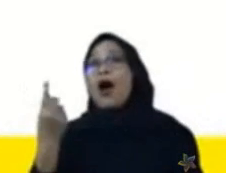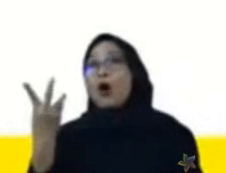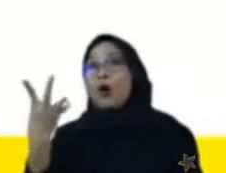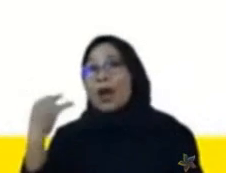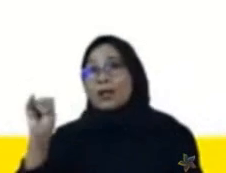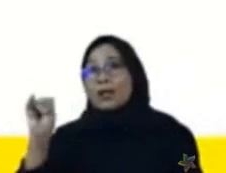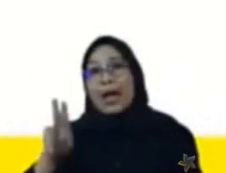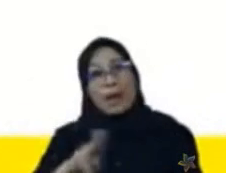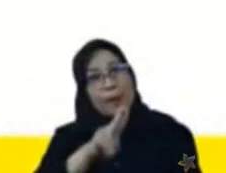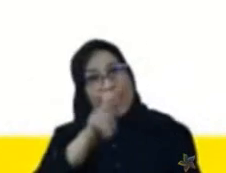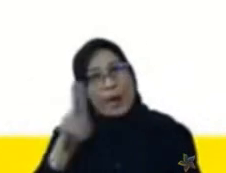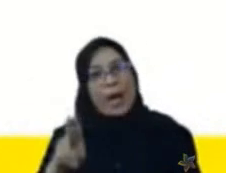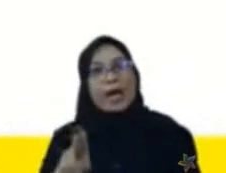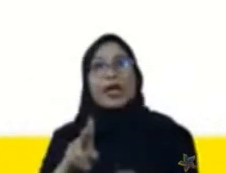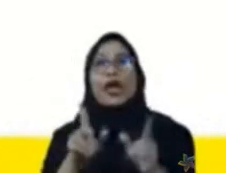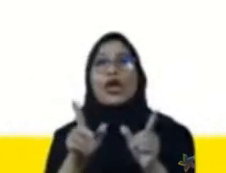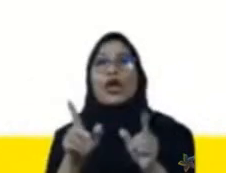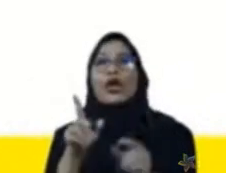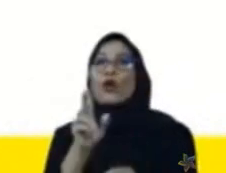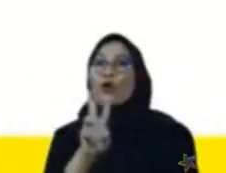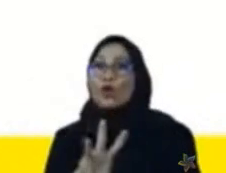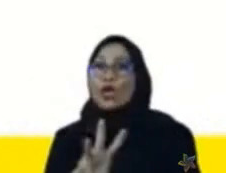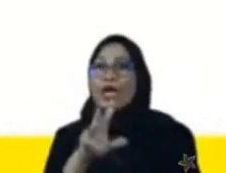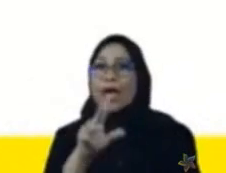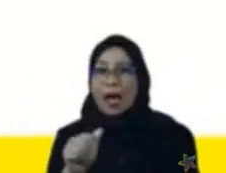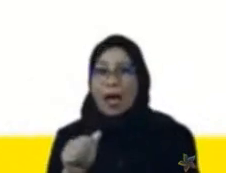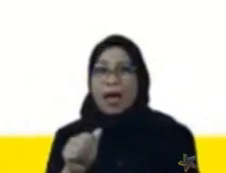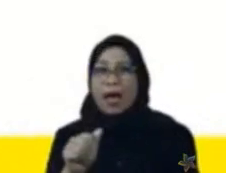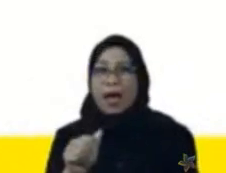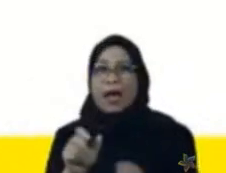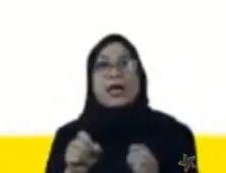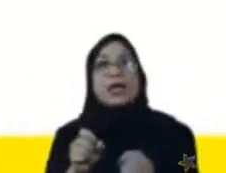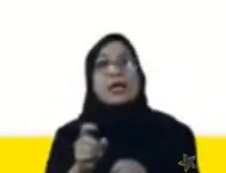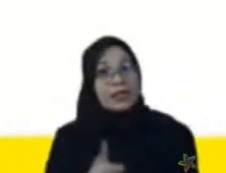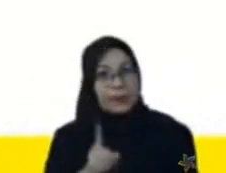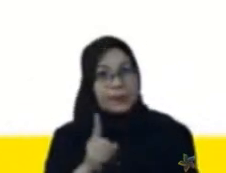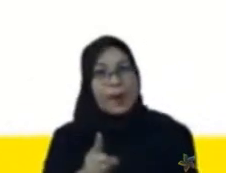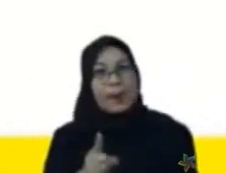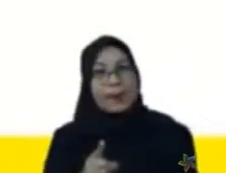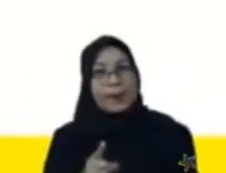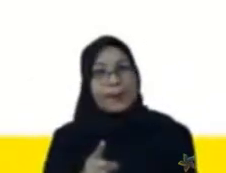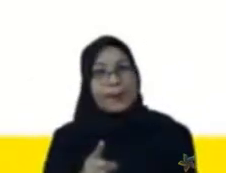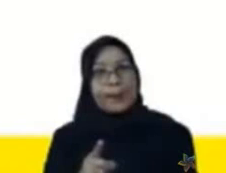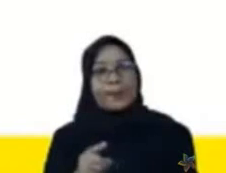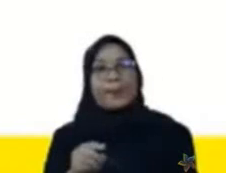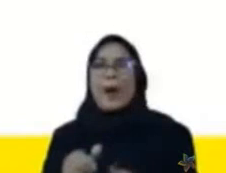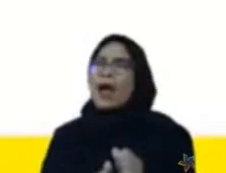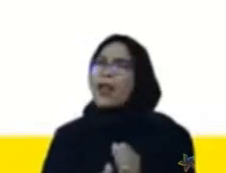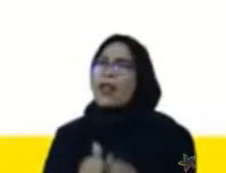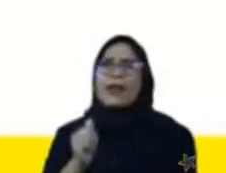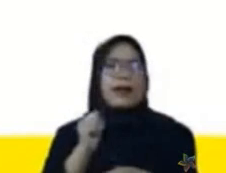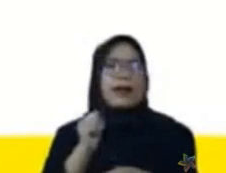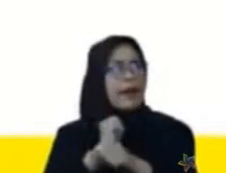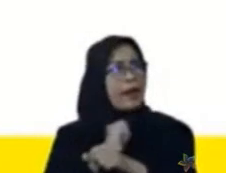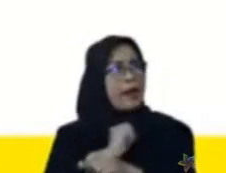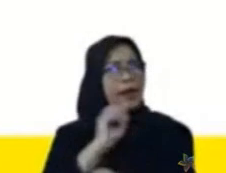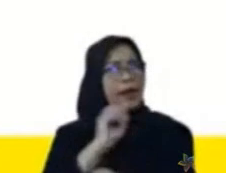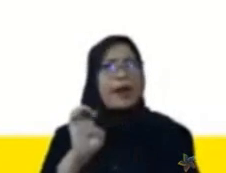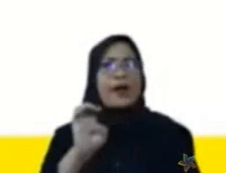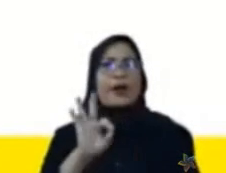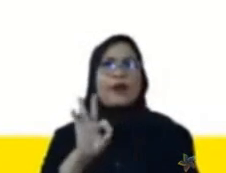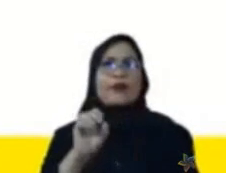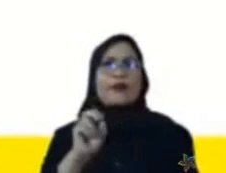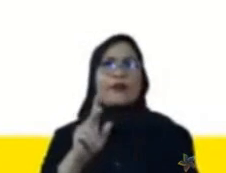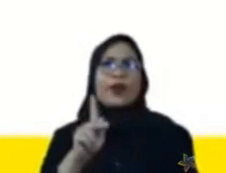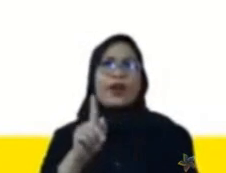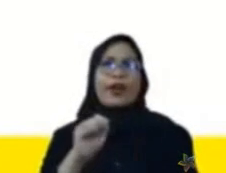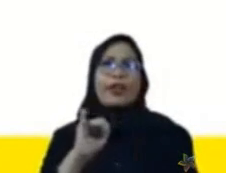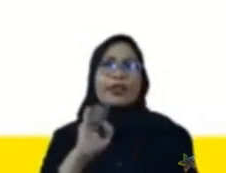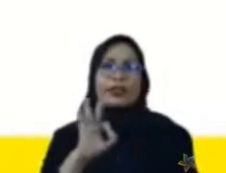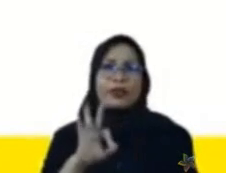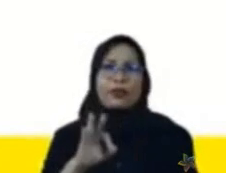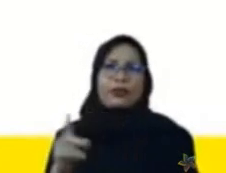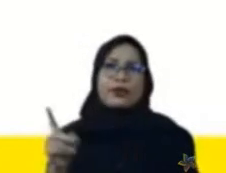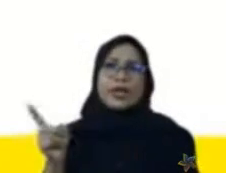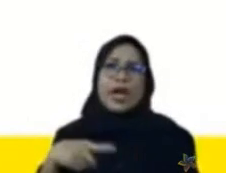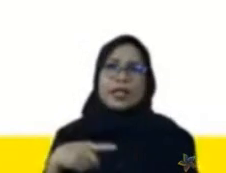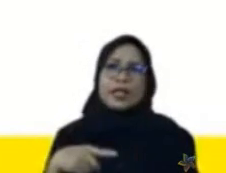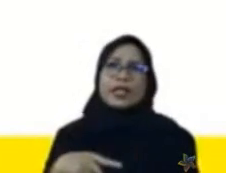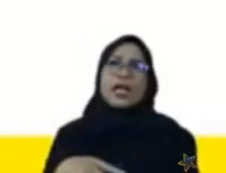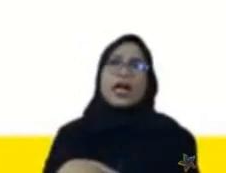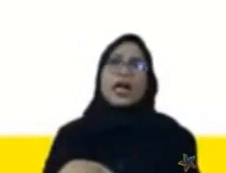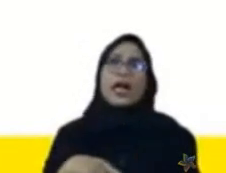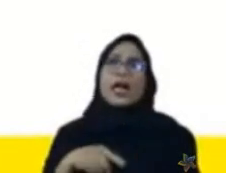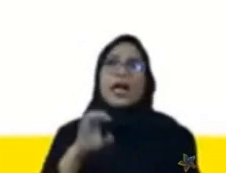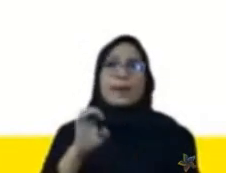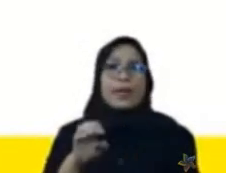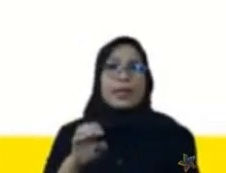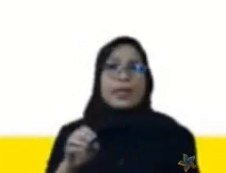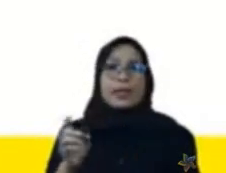menggunakan WhatsApp karena WhatsApp itu yang paling efektif saya rasa berdasarkan empati terhadap